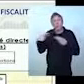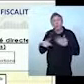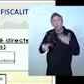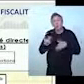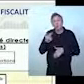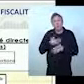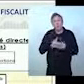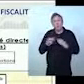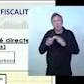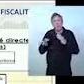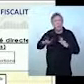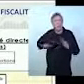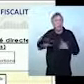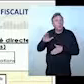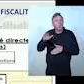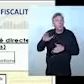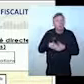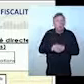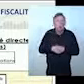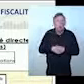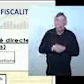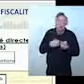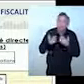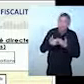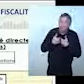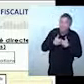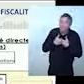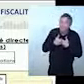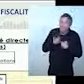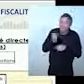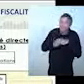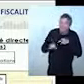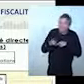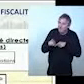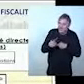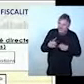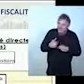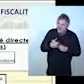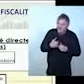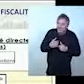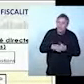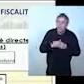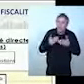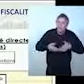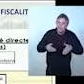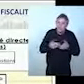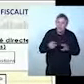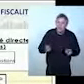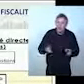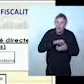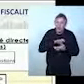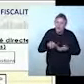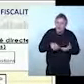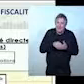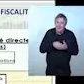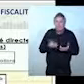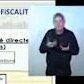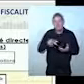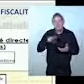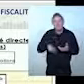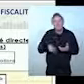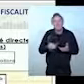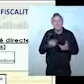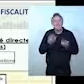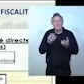d'euros. Donc nous demander de faire ce que globalement vous n'avez pas fait dans un contexte de crise et de réforme globale de